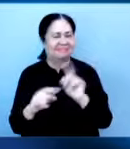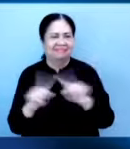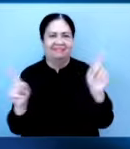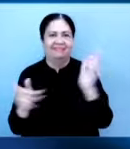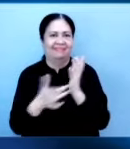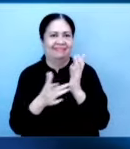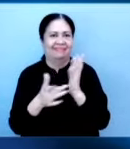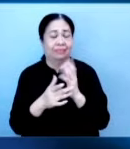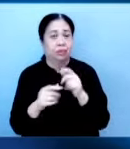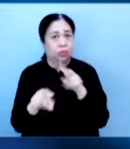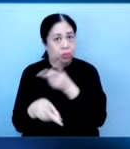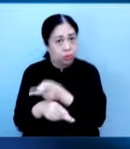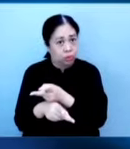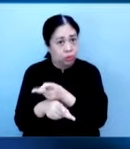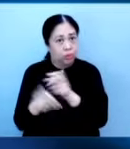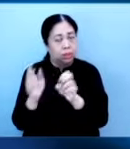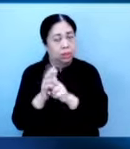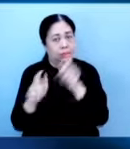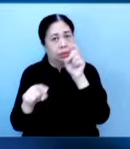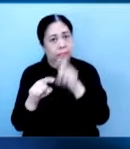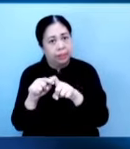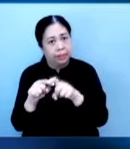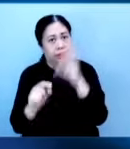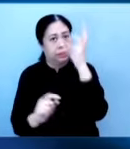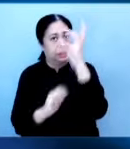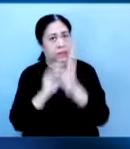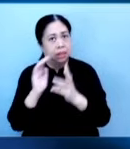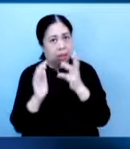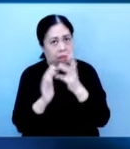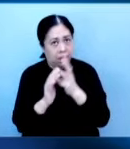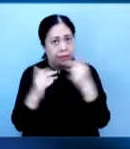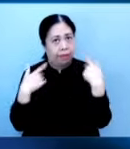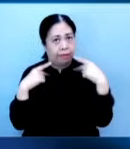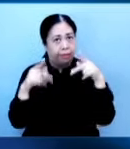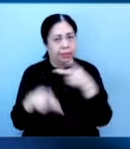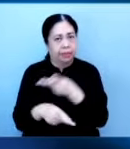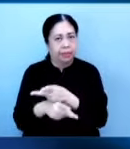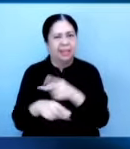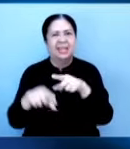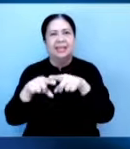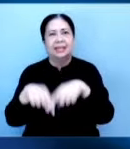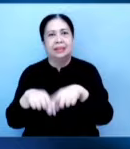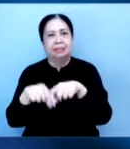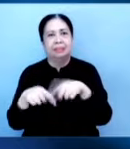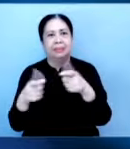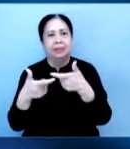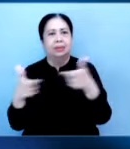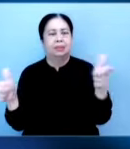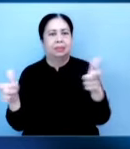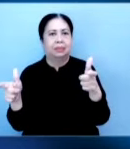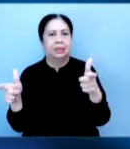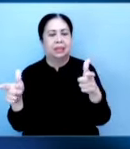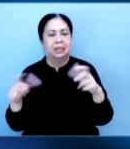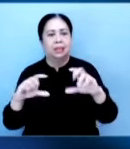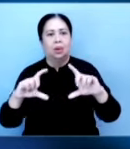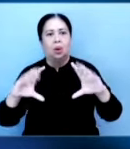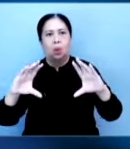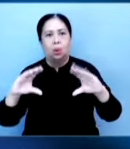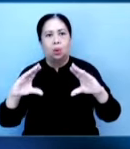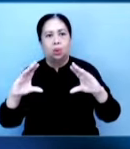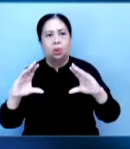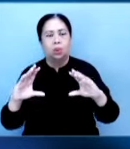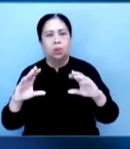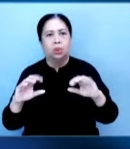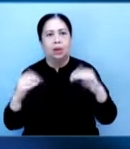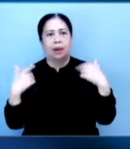kayo all throughout Kung halimbawa nirentahan nila yung ng 6 Hours may tao rin kayong nakadulog Depende sir kapag yung mga malalaking inflatable namin Yes may